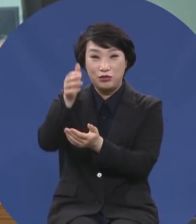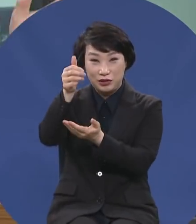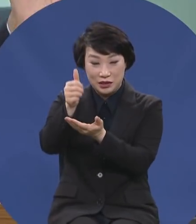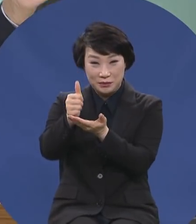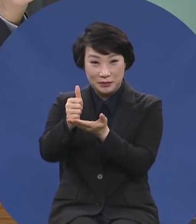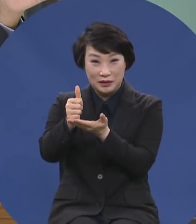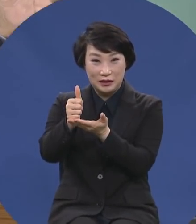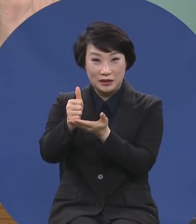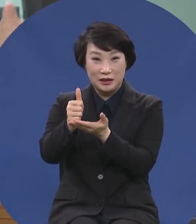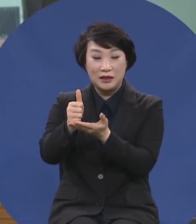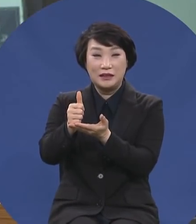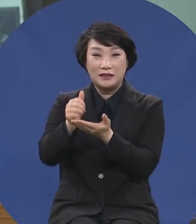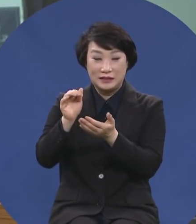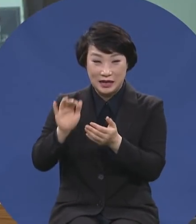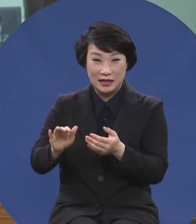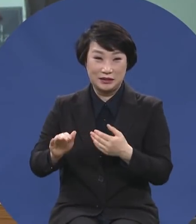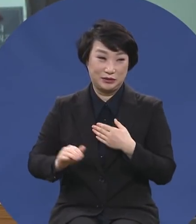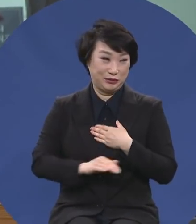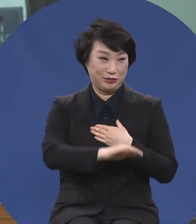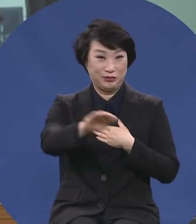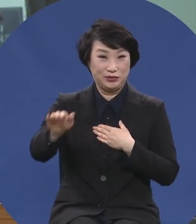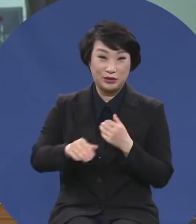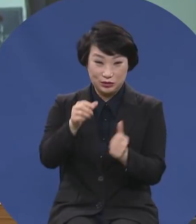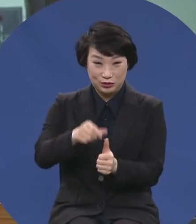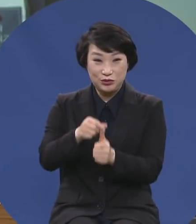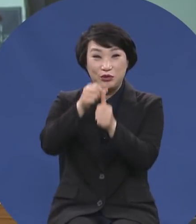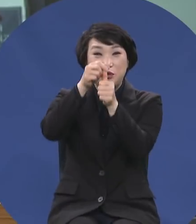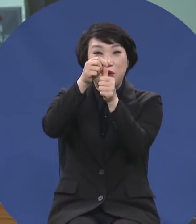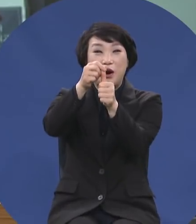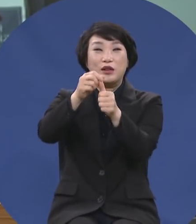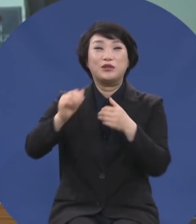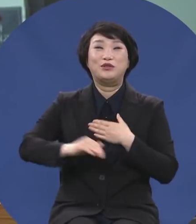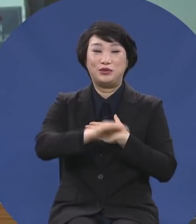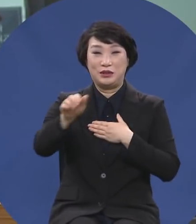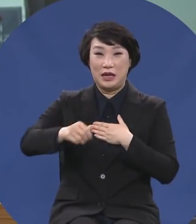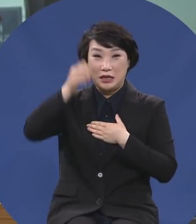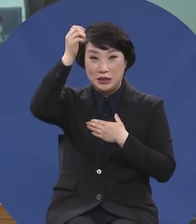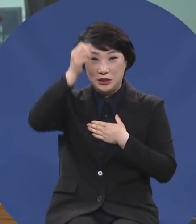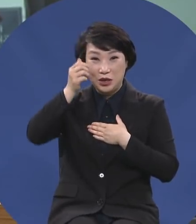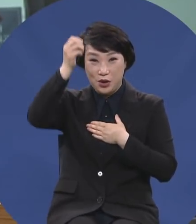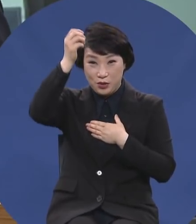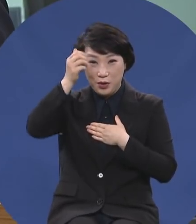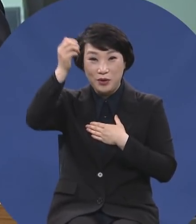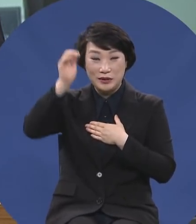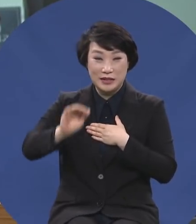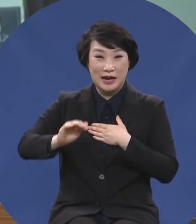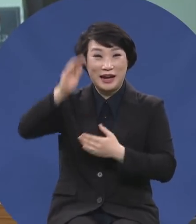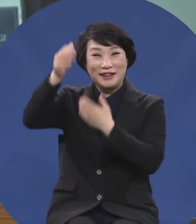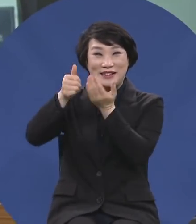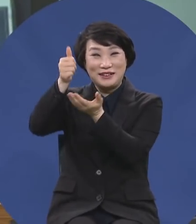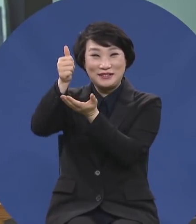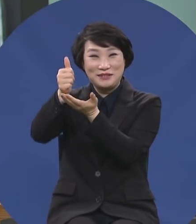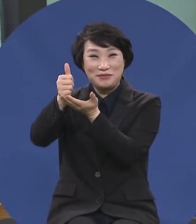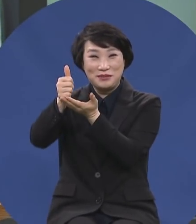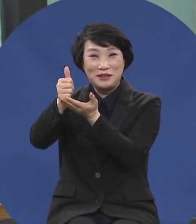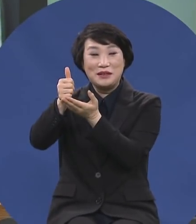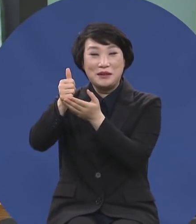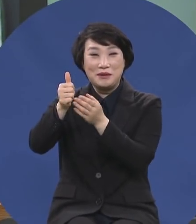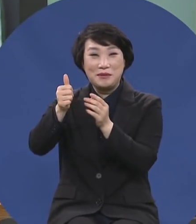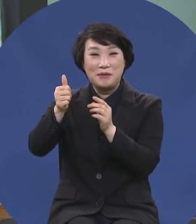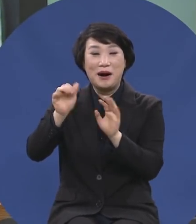예수께서 극진하게 우리를 구원하신 우리 영혼들을 하나님께서는